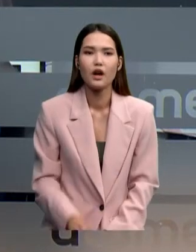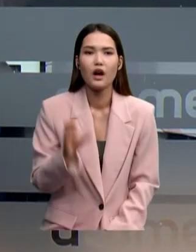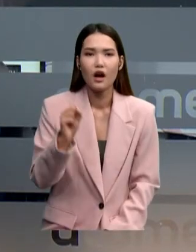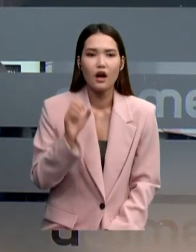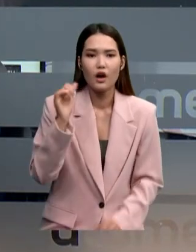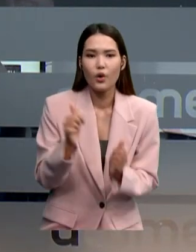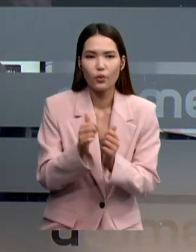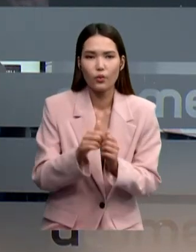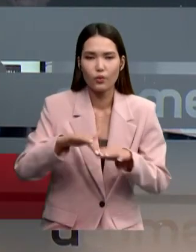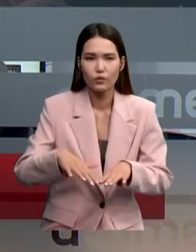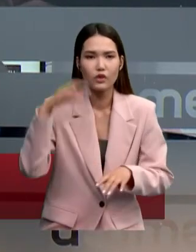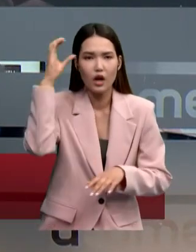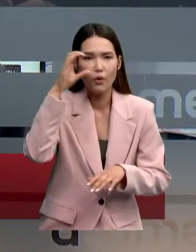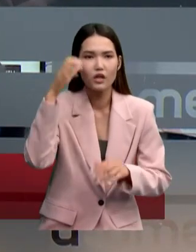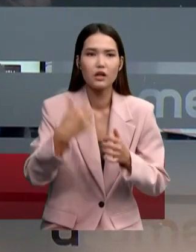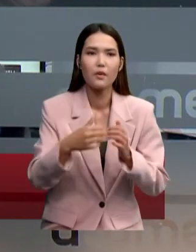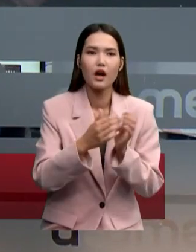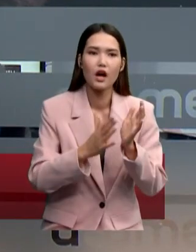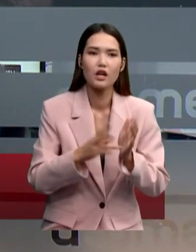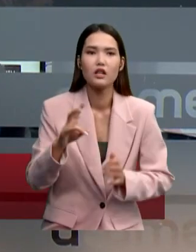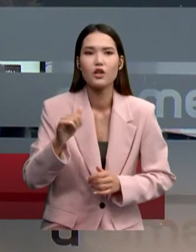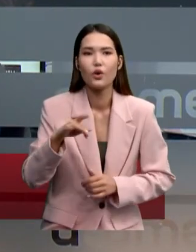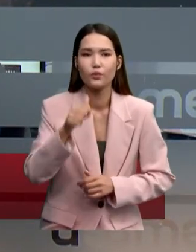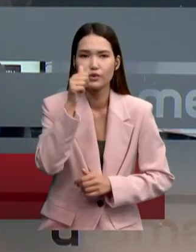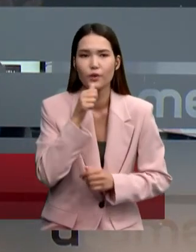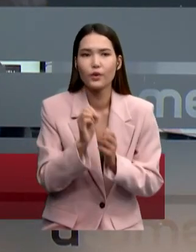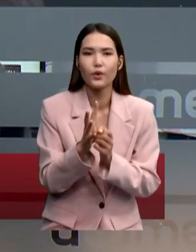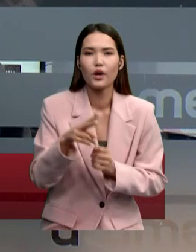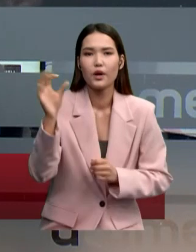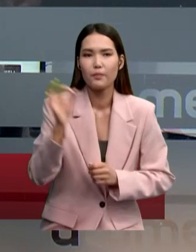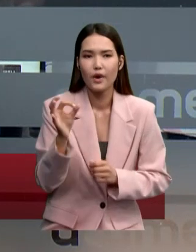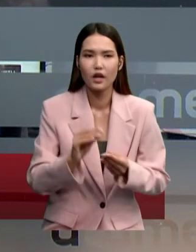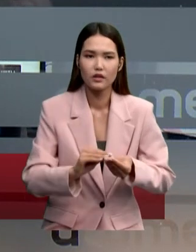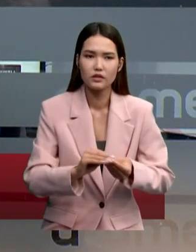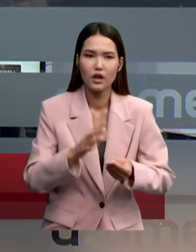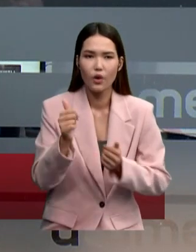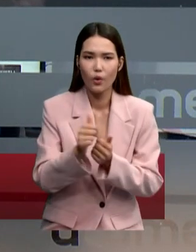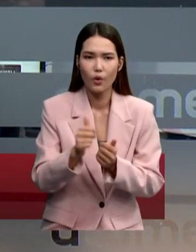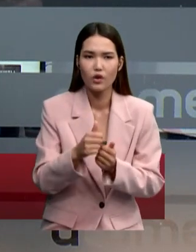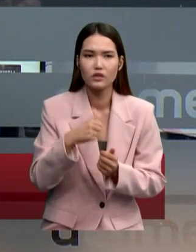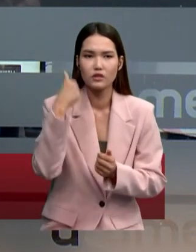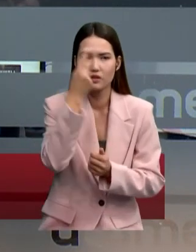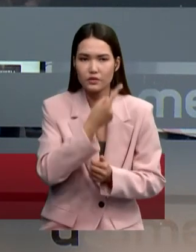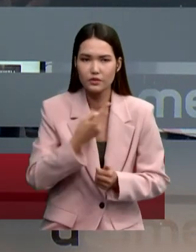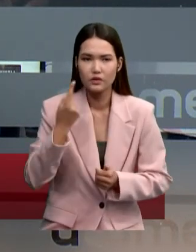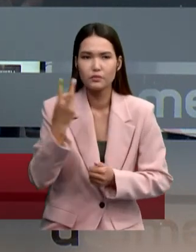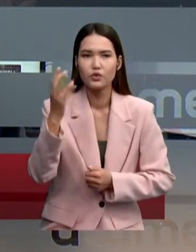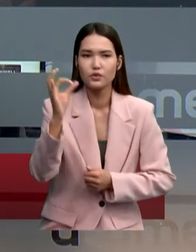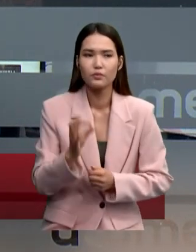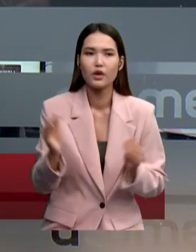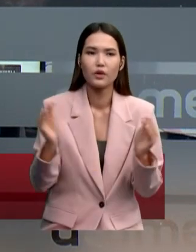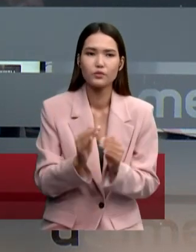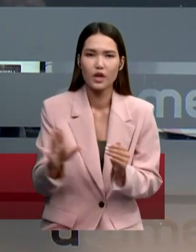Ал көрші Өзбекстан базалық ставканы наурыздан бері 14%-мен ұстап тұр. Көршіміз бір жылда мөлшерлемені 3%-ке